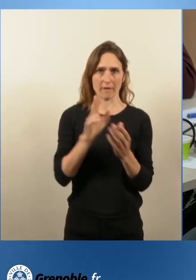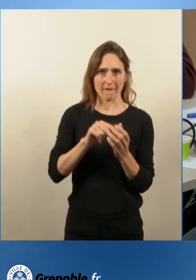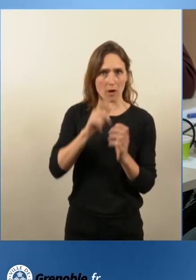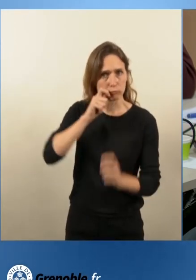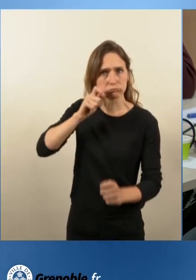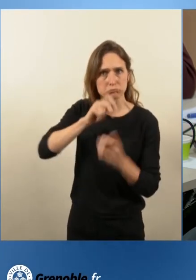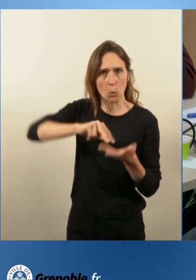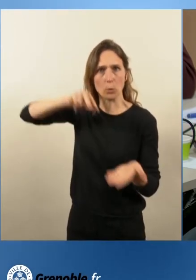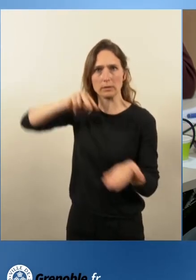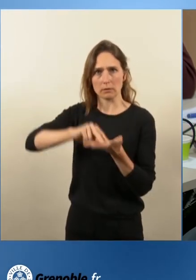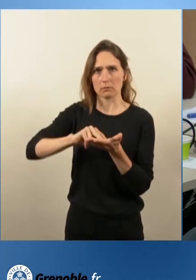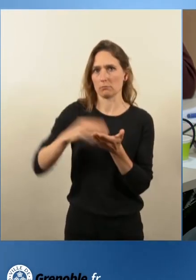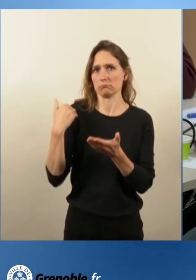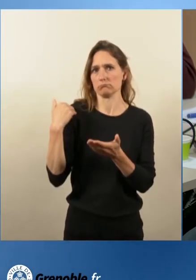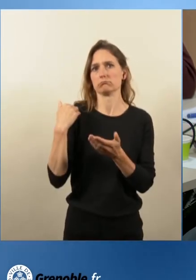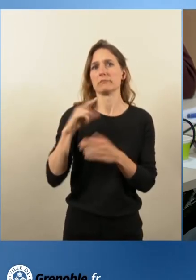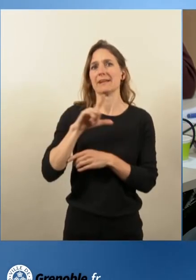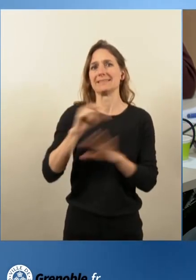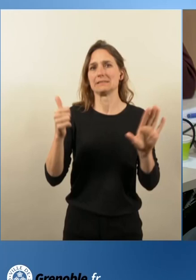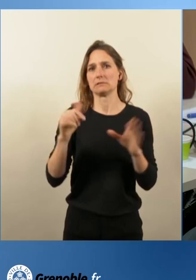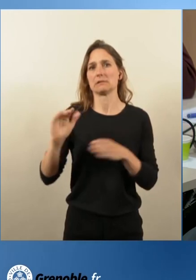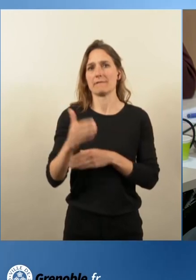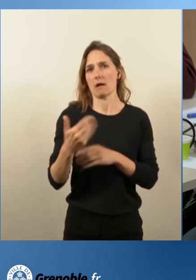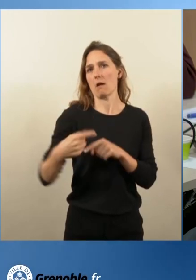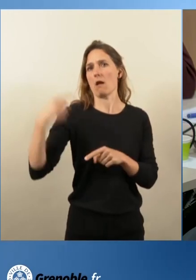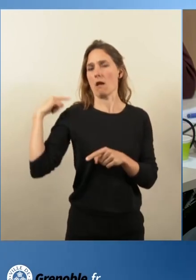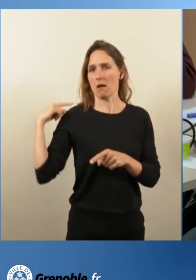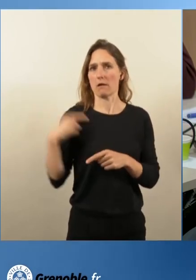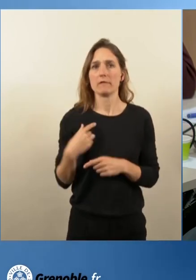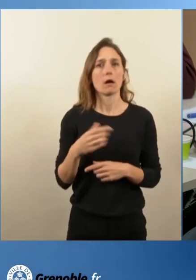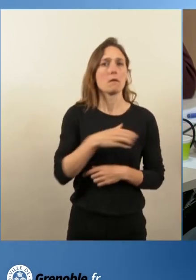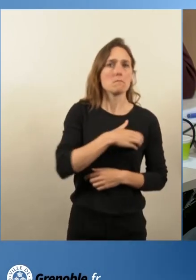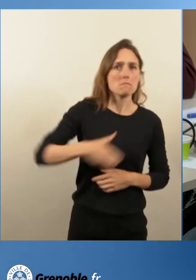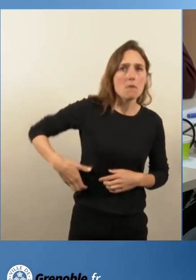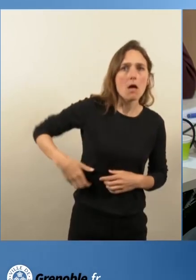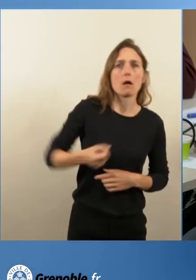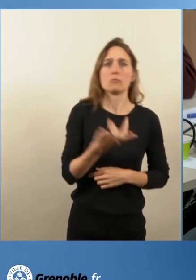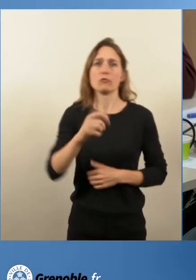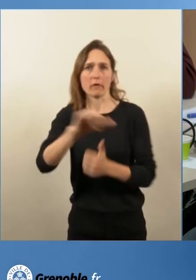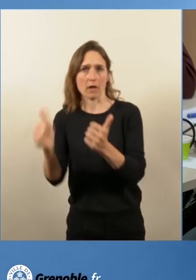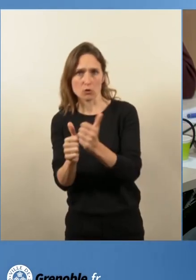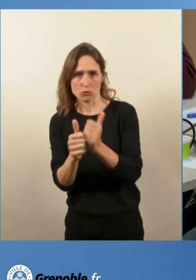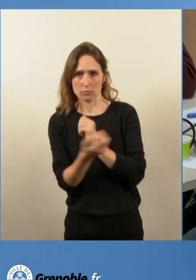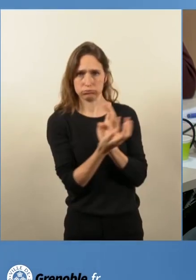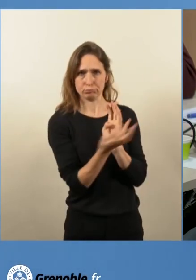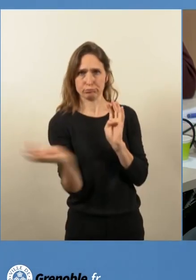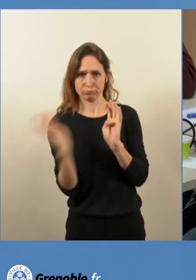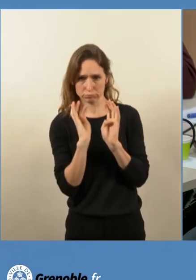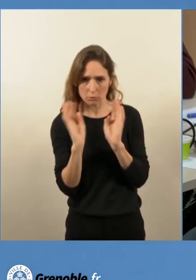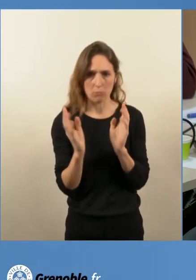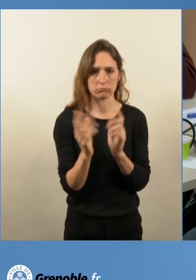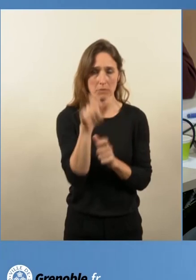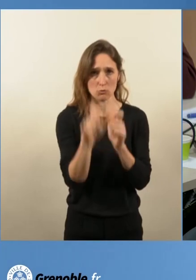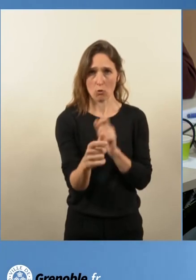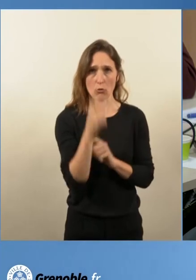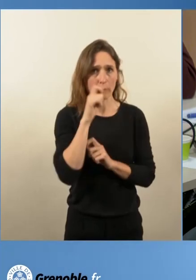dernier donc le maire plusieurs adjoints nous avons pu répondre à l'auditeur